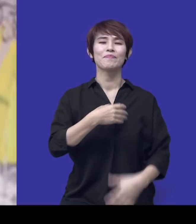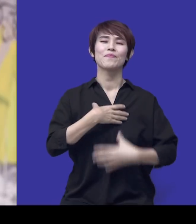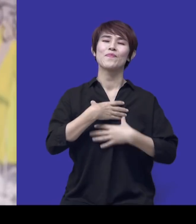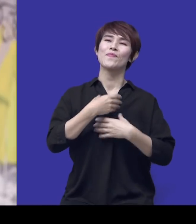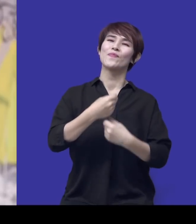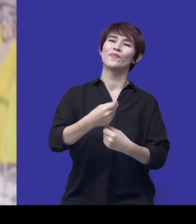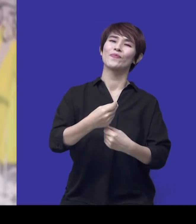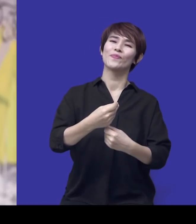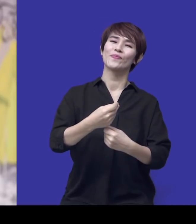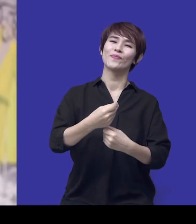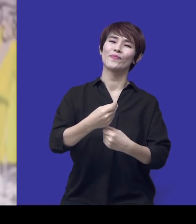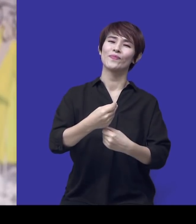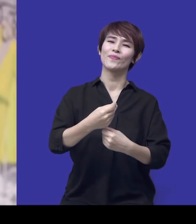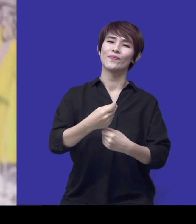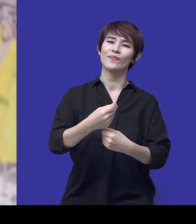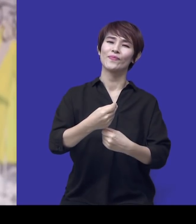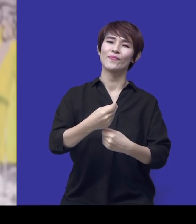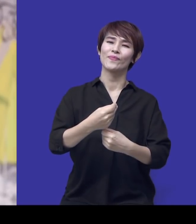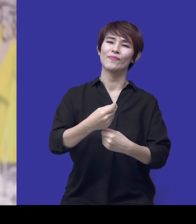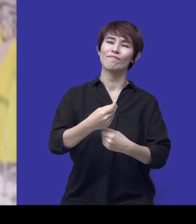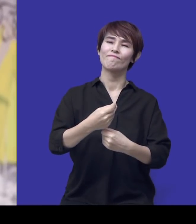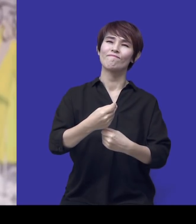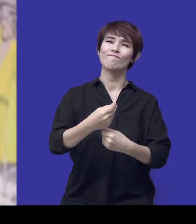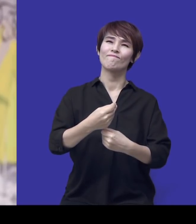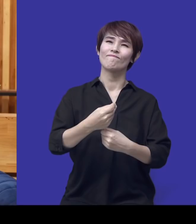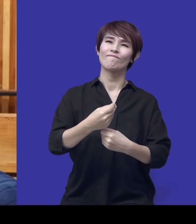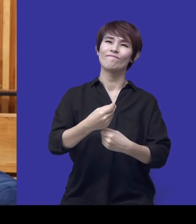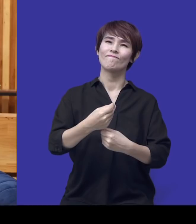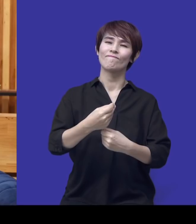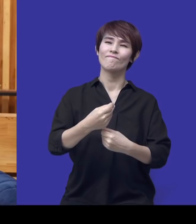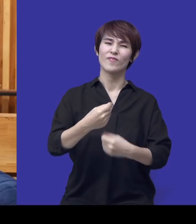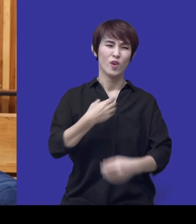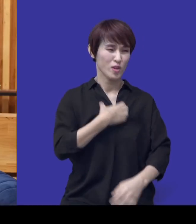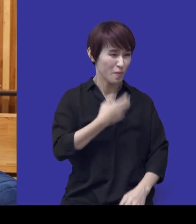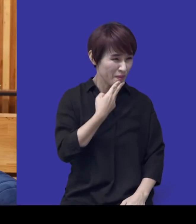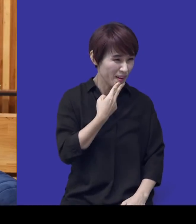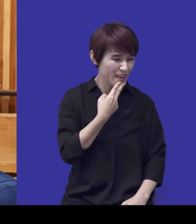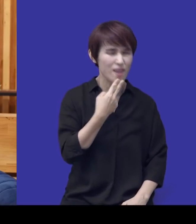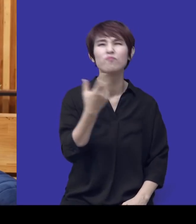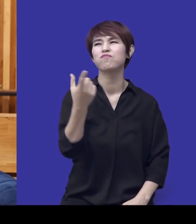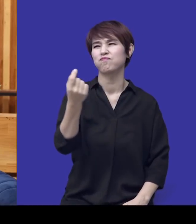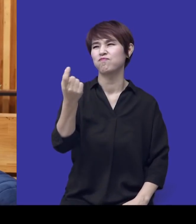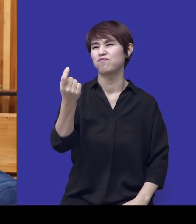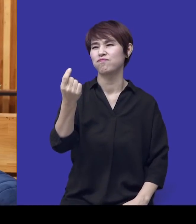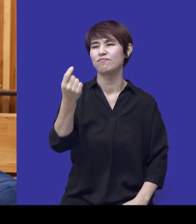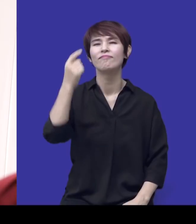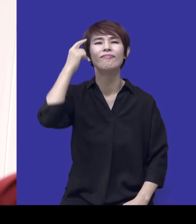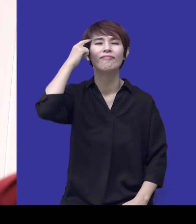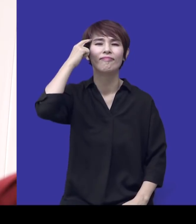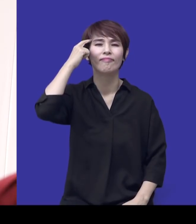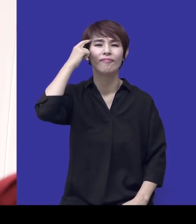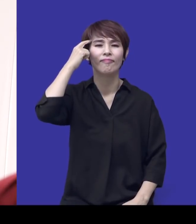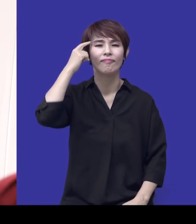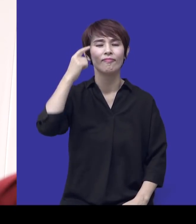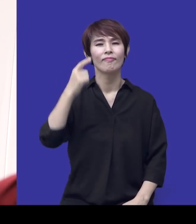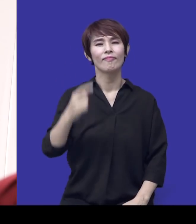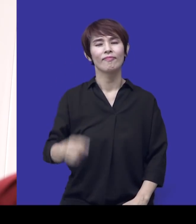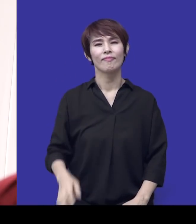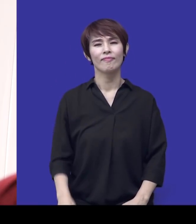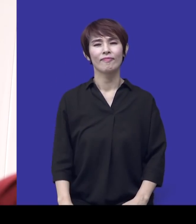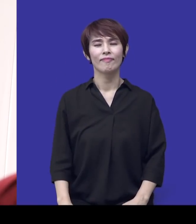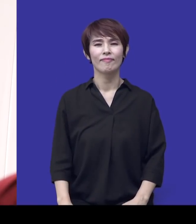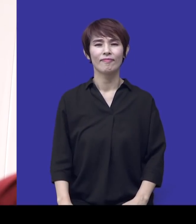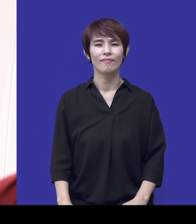진짜 평안하고 네. 걱정이 없을 것 네, 같죠? 걱정이 없을 것 같고 그냥 온화하고